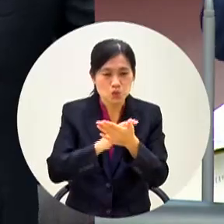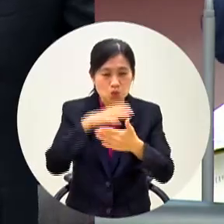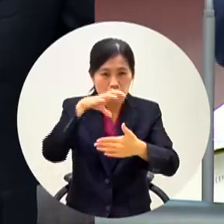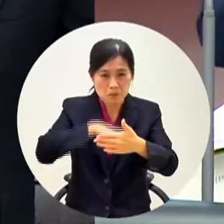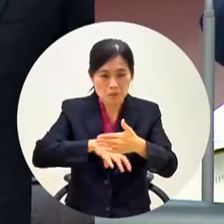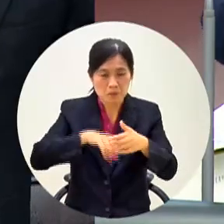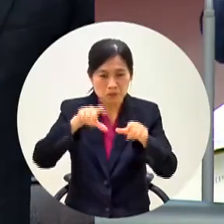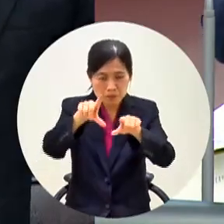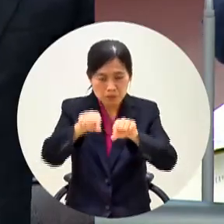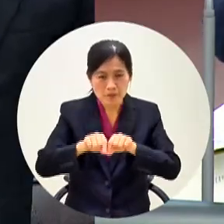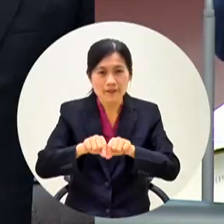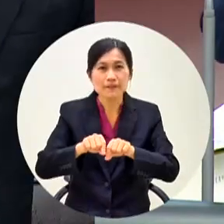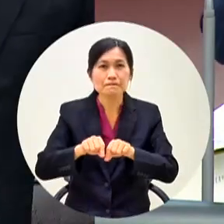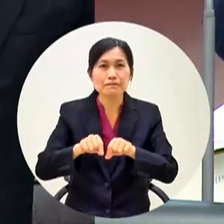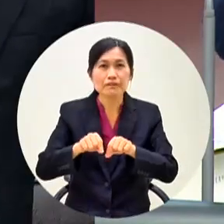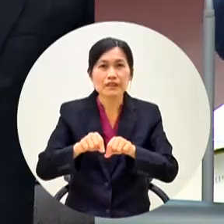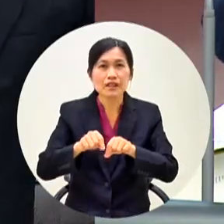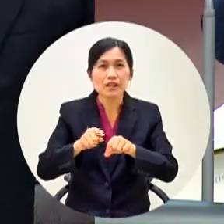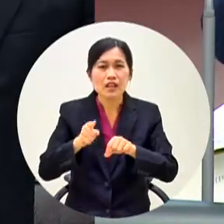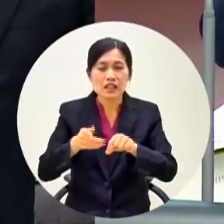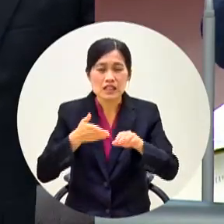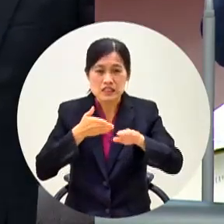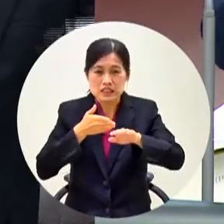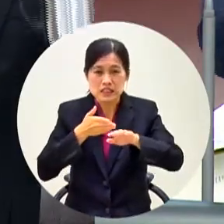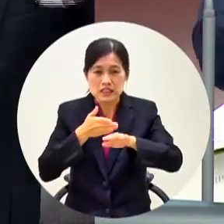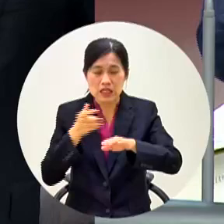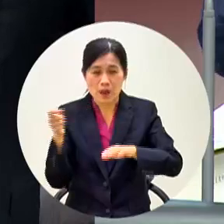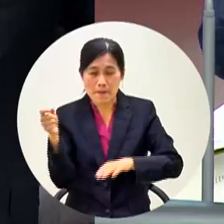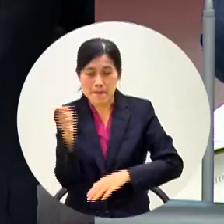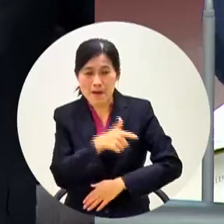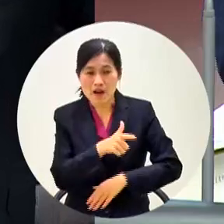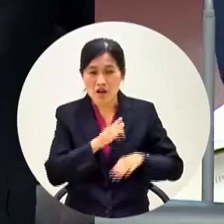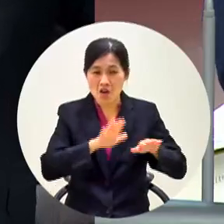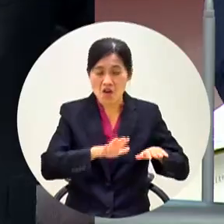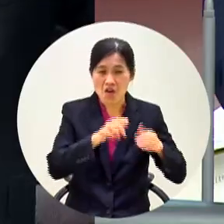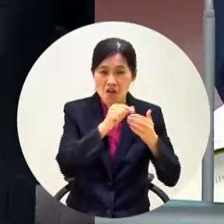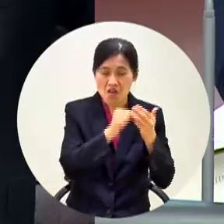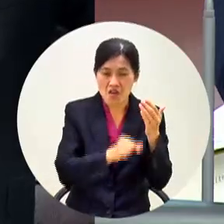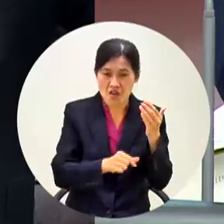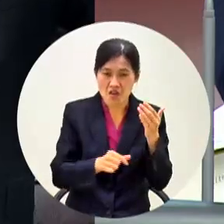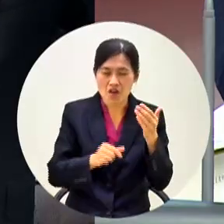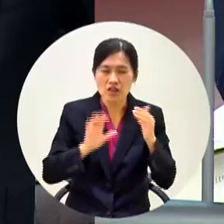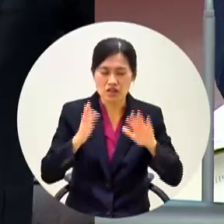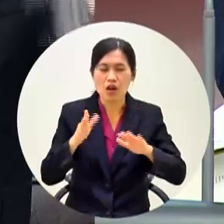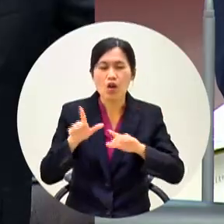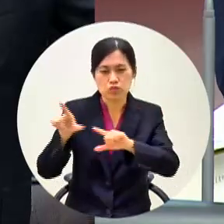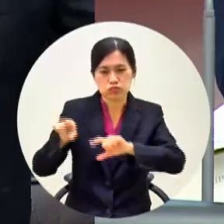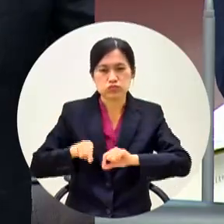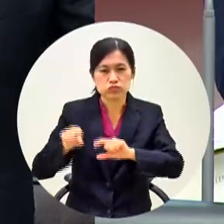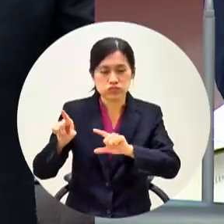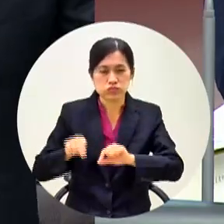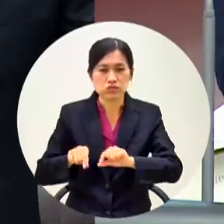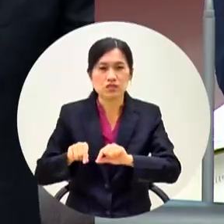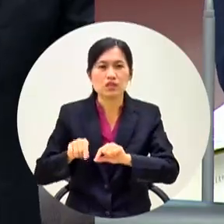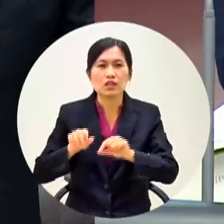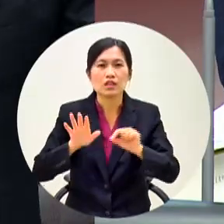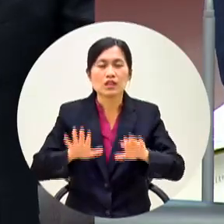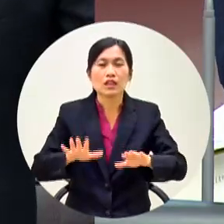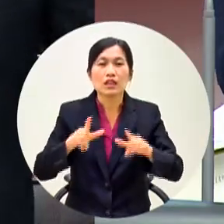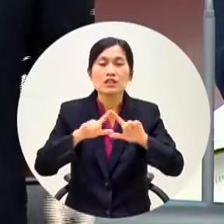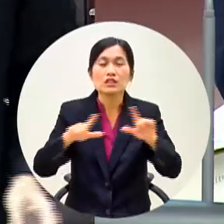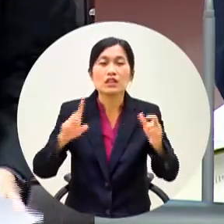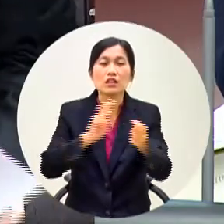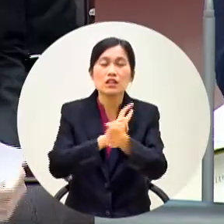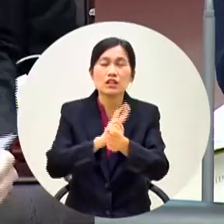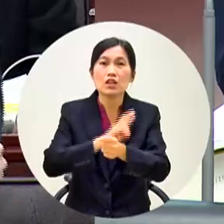逾越了现在的法令，但是以迁村计划书的内容来执行。所以呢，一样的大林埔的迁村是不是也是